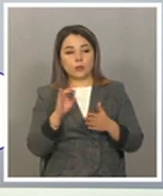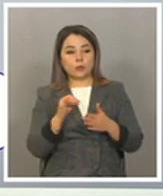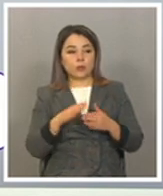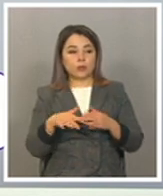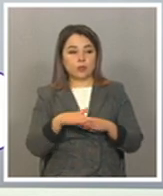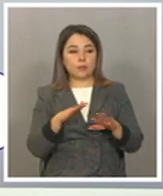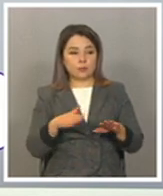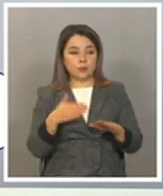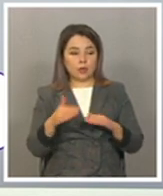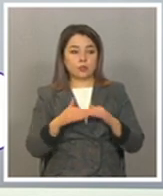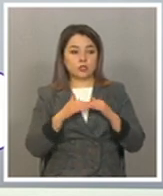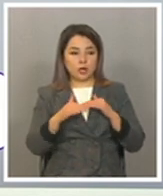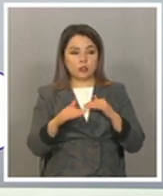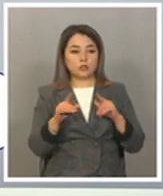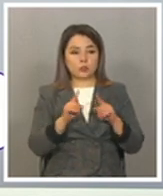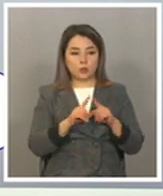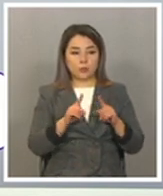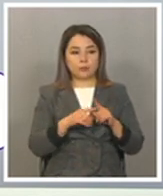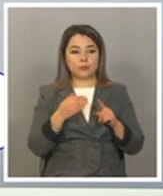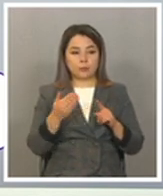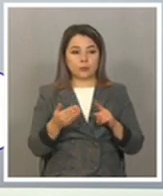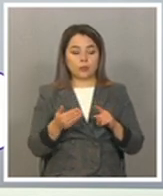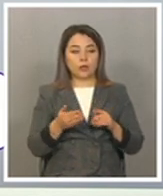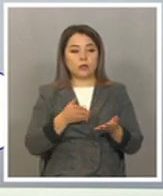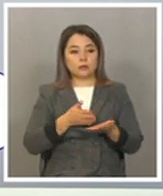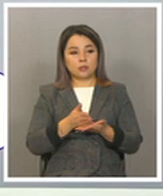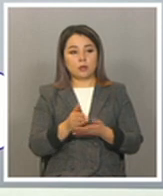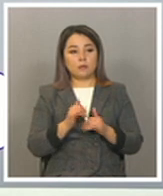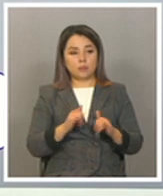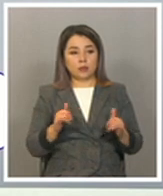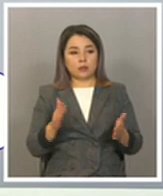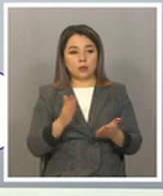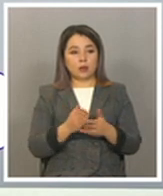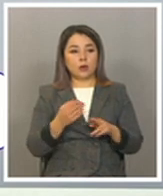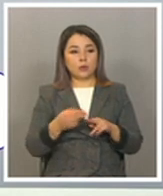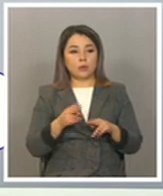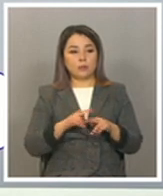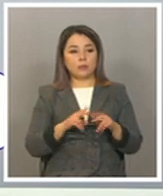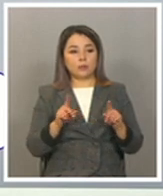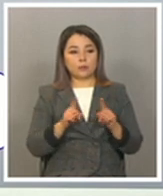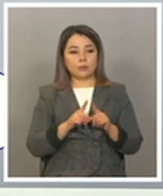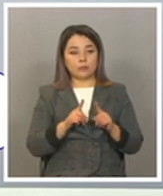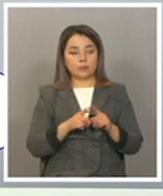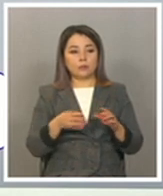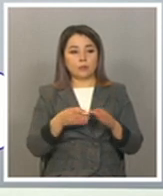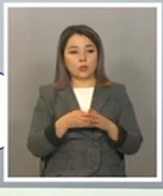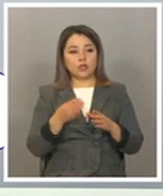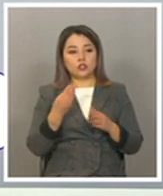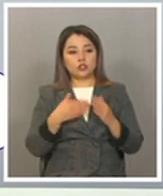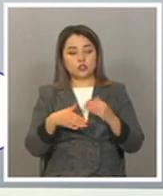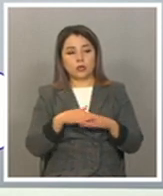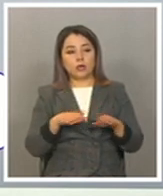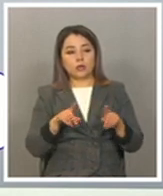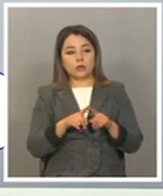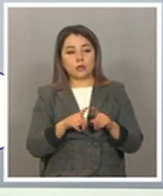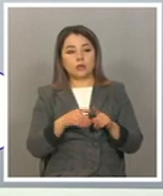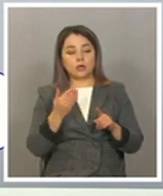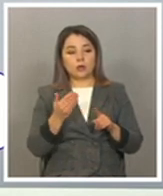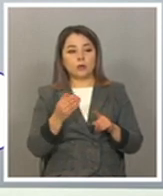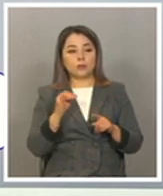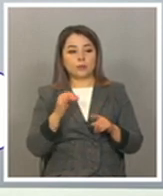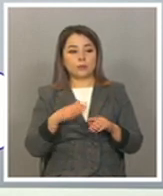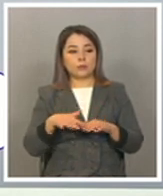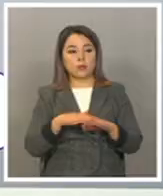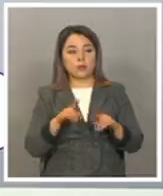жазықтар бойлай, олар ендік бағытта таралған. Ал бұл жерде Қазақстанның шығыс аумағын, оңтүстік шығыс